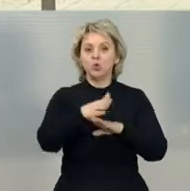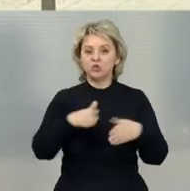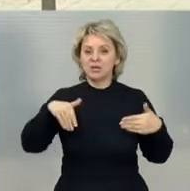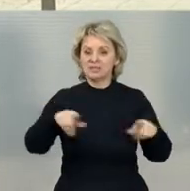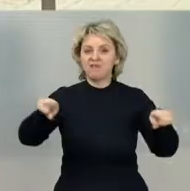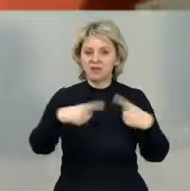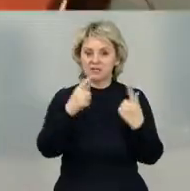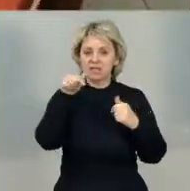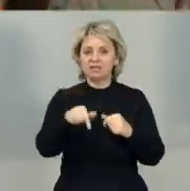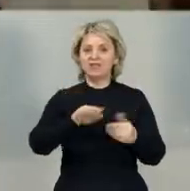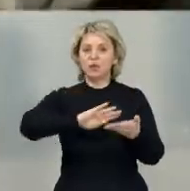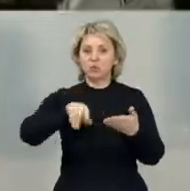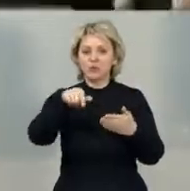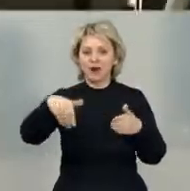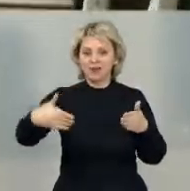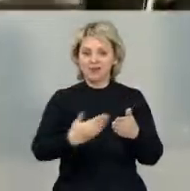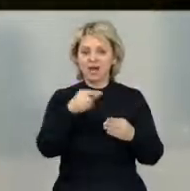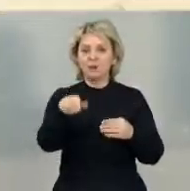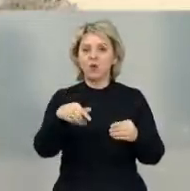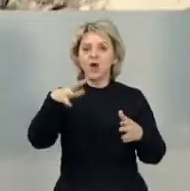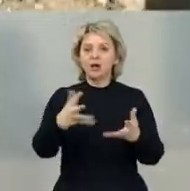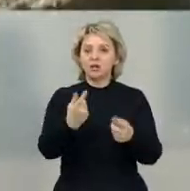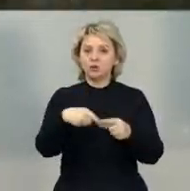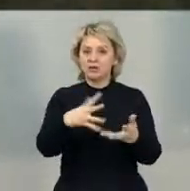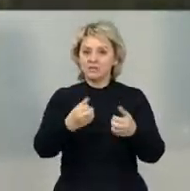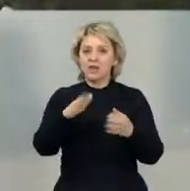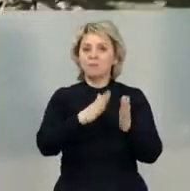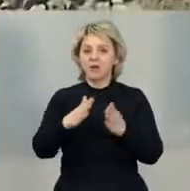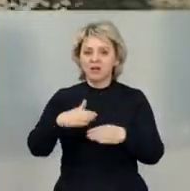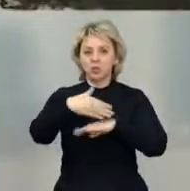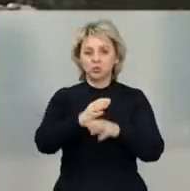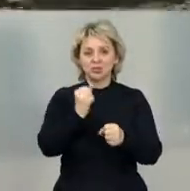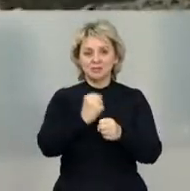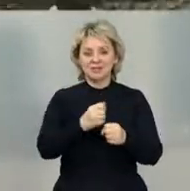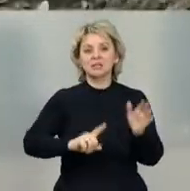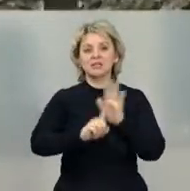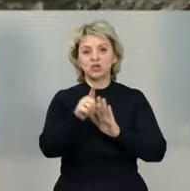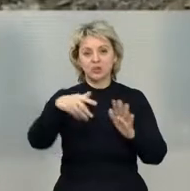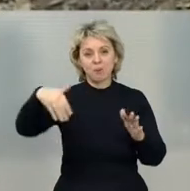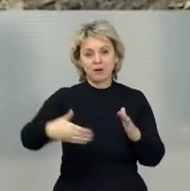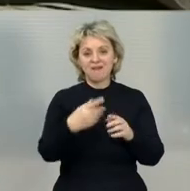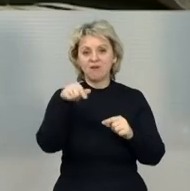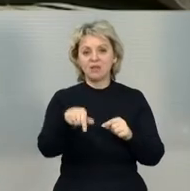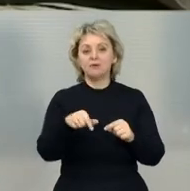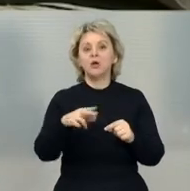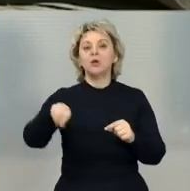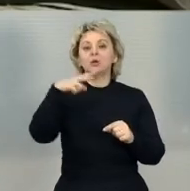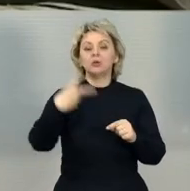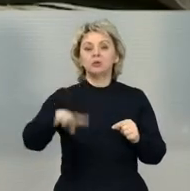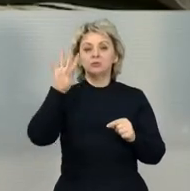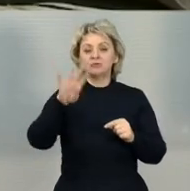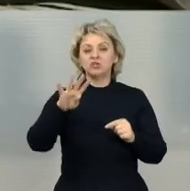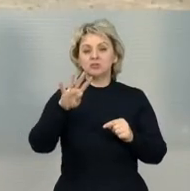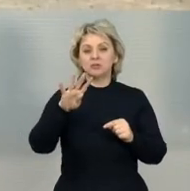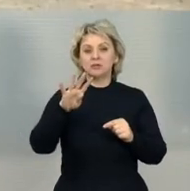дороги восстановили. Ликвидировали яму, поглотившую автомобиль, и привели в порядок участок с начинающимся провалом. Олеся Сынько, Тагир